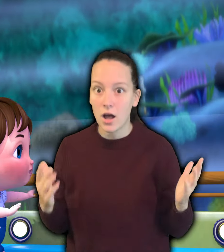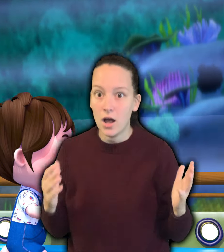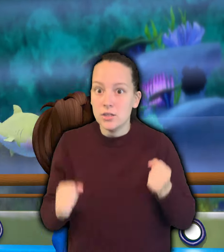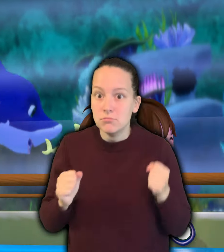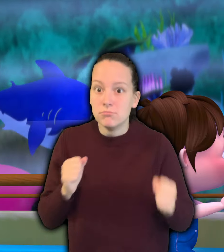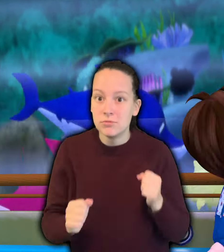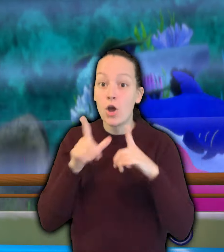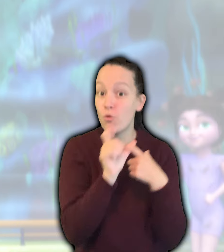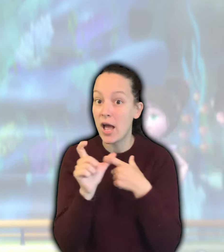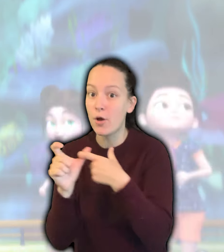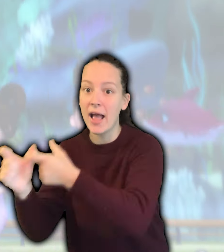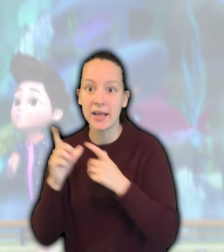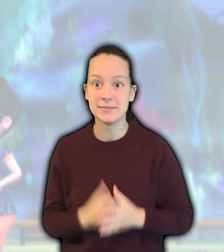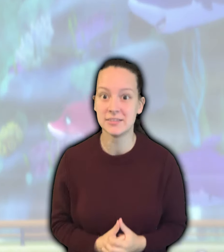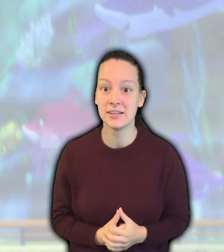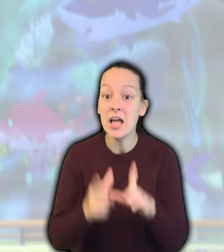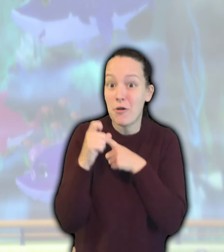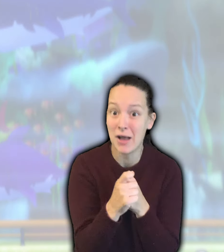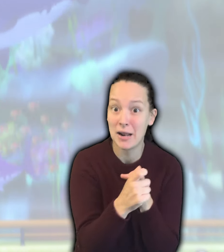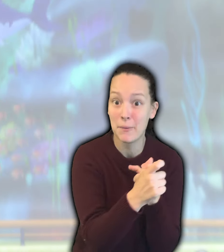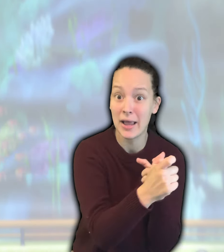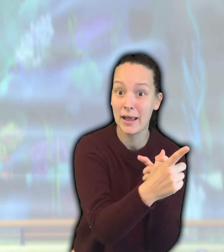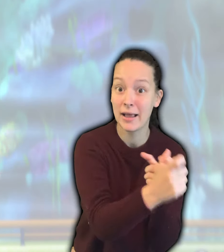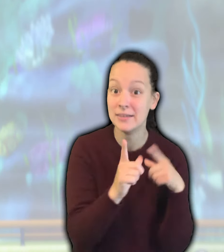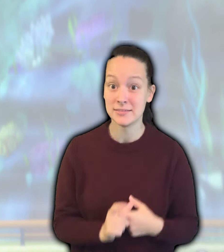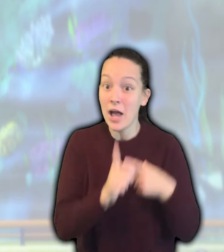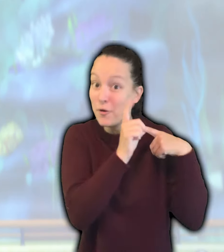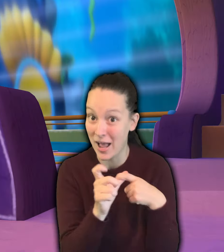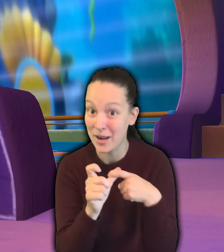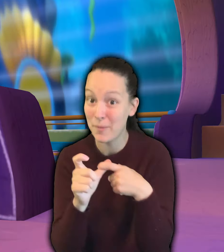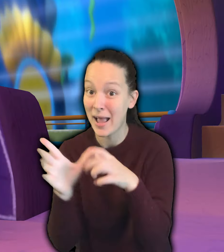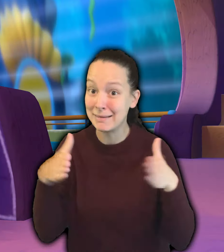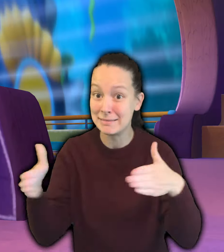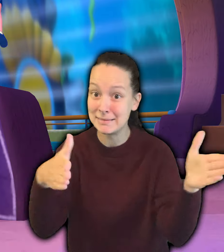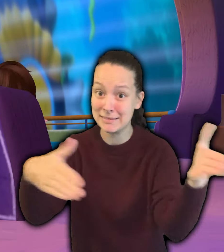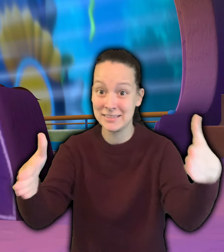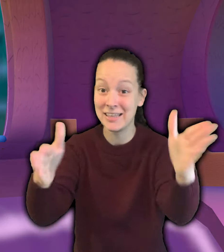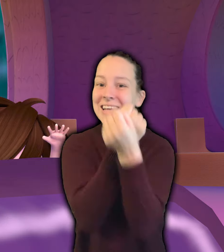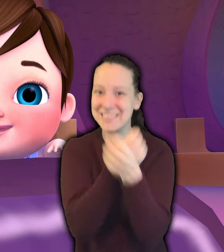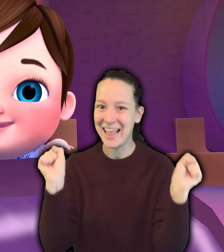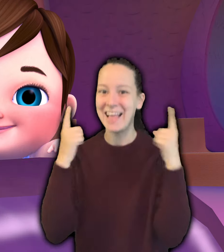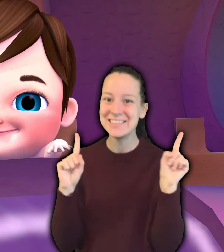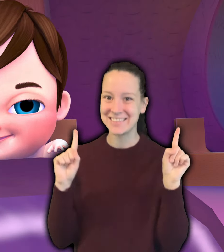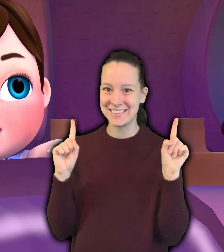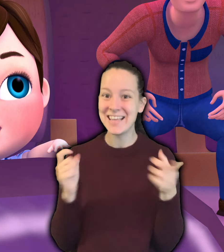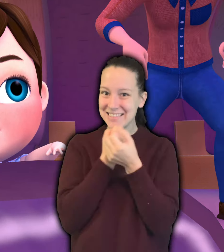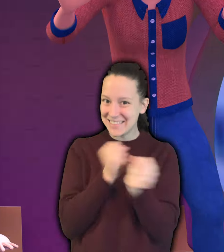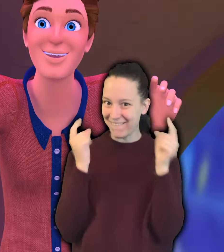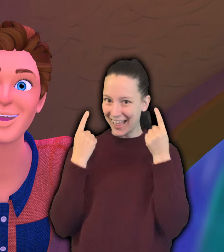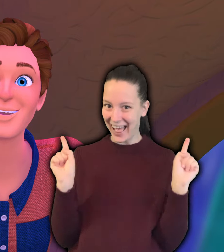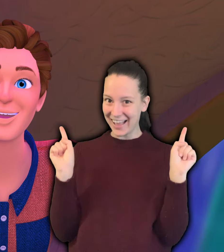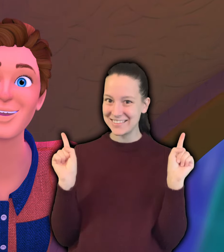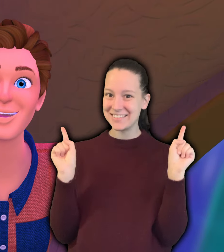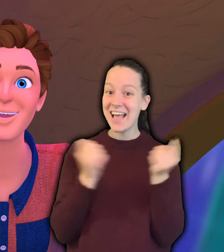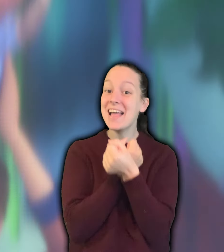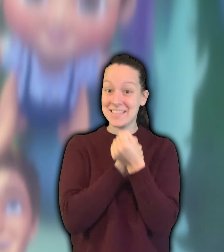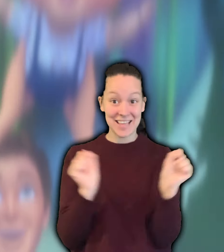家族逃げろ逃げろ逃げろ逃げろもう